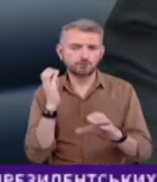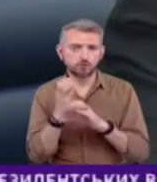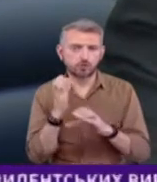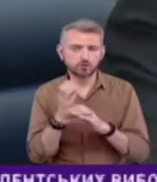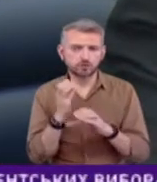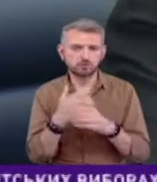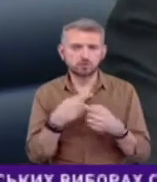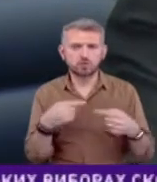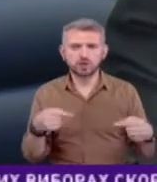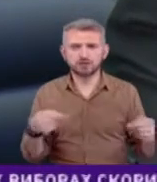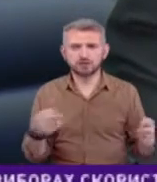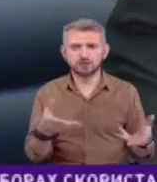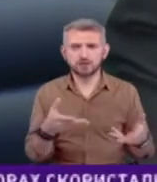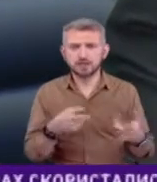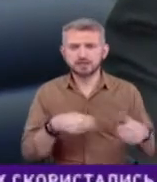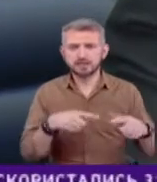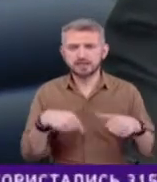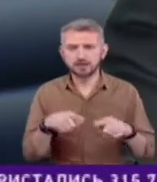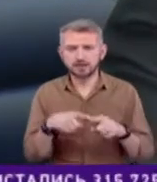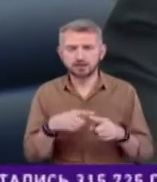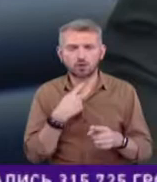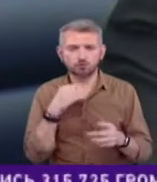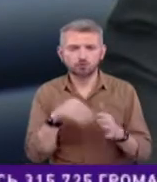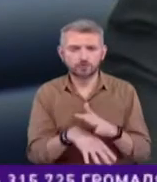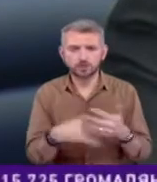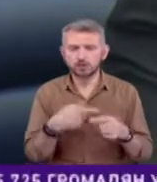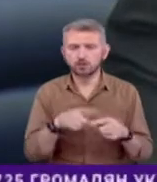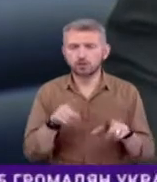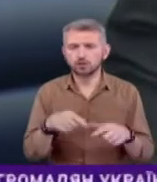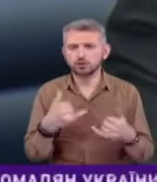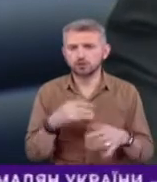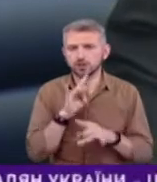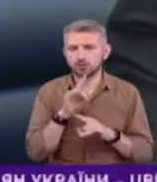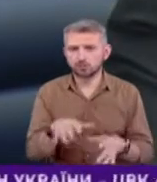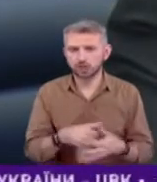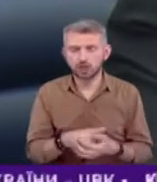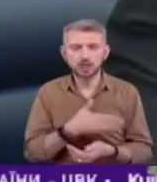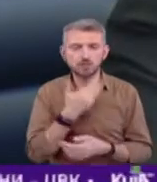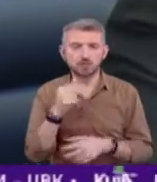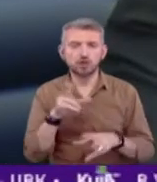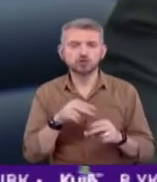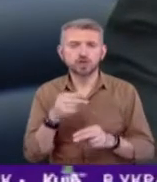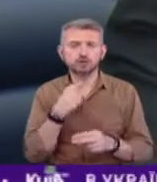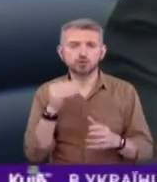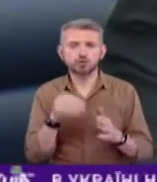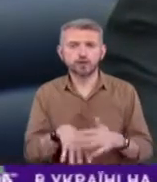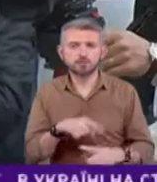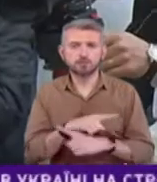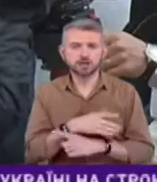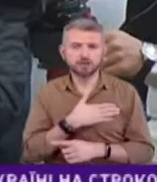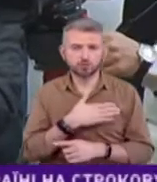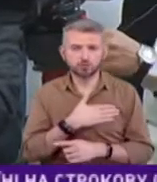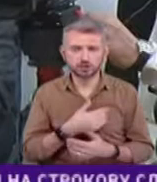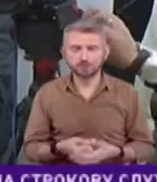талонами по різних дільницях голосування. Цього теж сьогодні не відбудеться. Немає шансів голосувати мертвим душам.